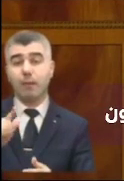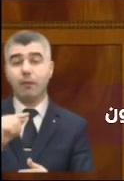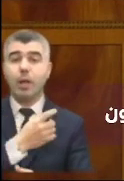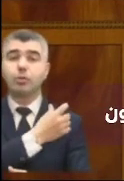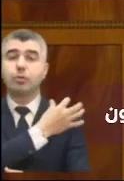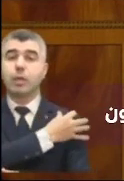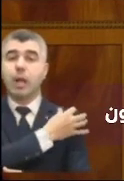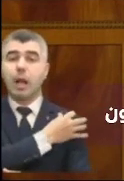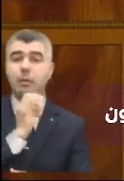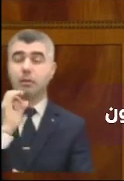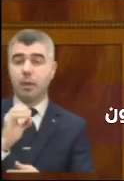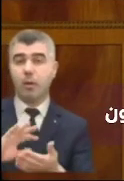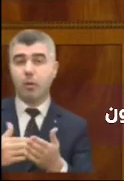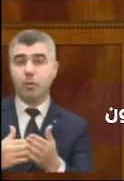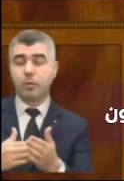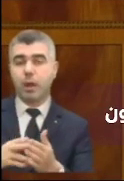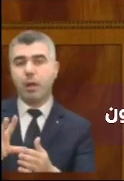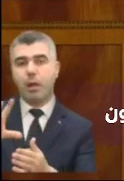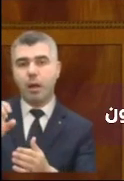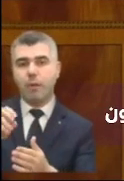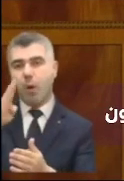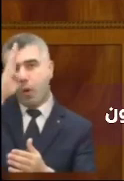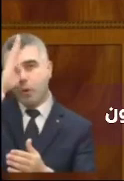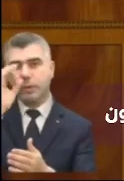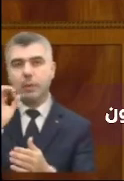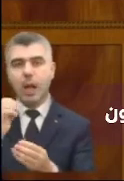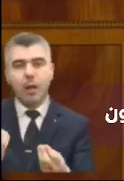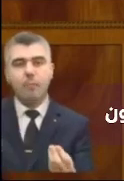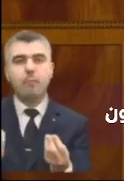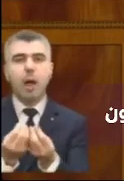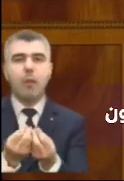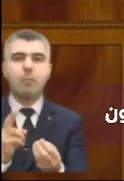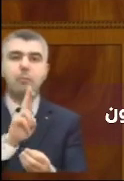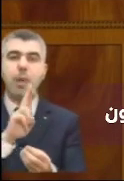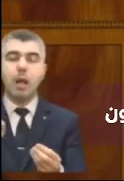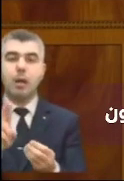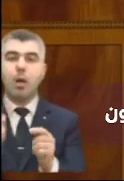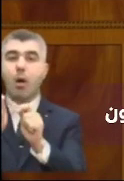وكذلك عندما قال جنرال دوغول واعترف